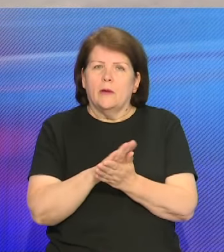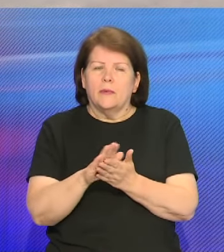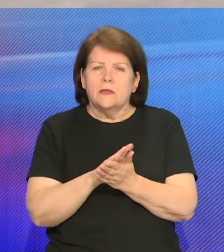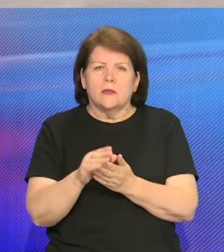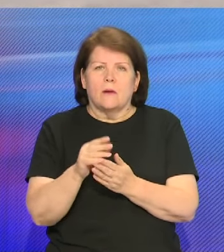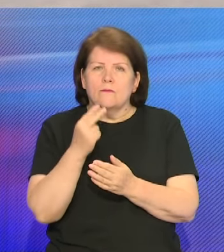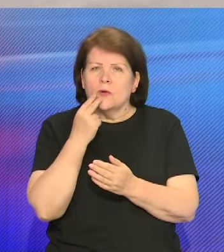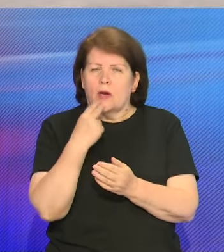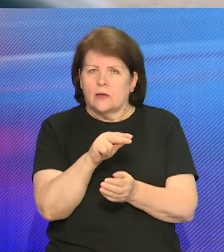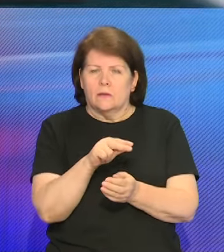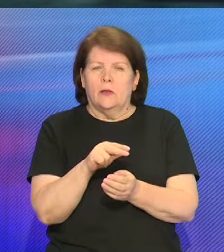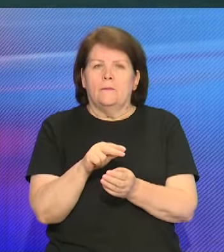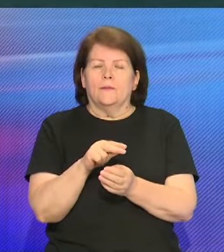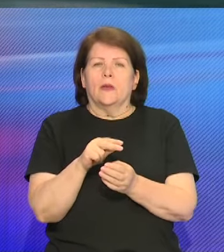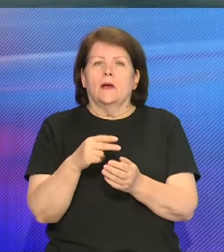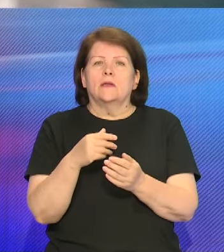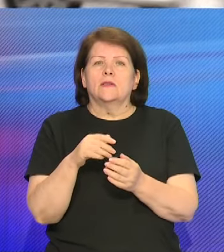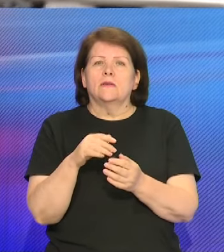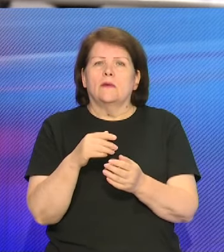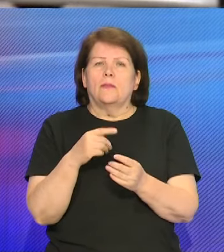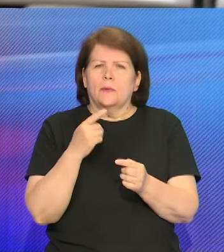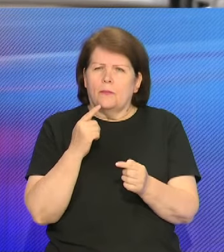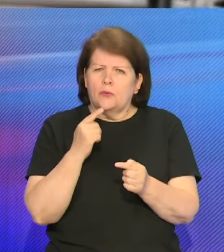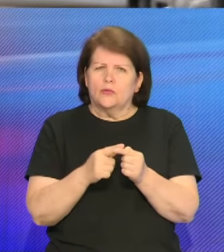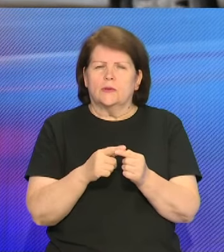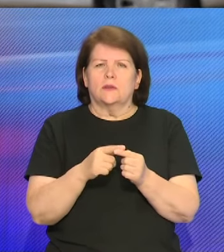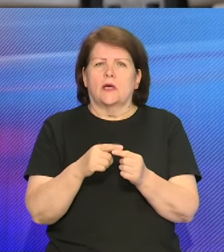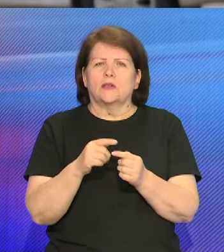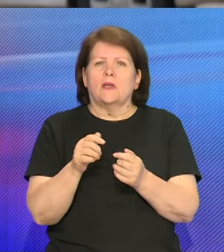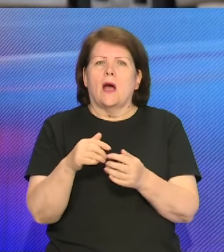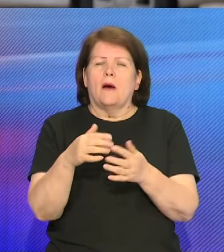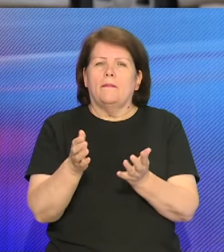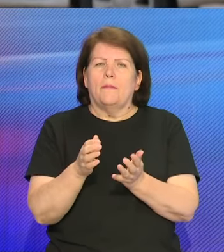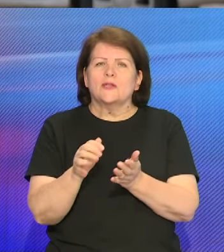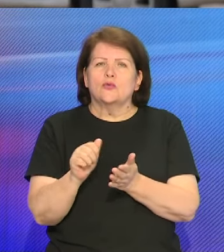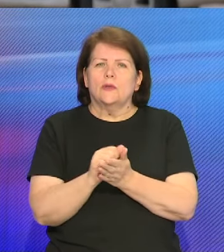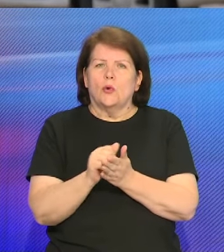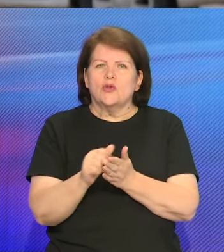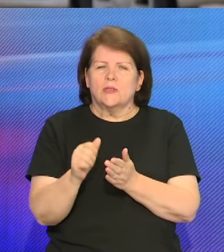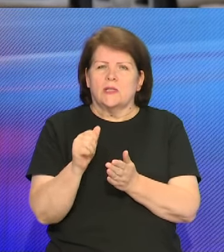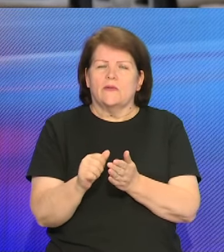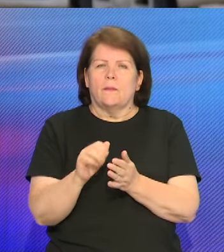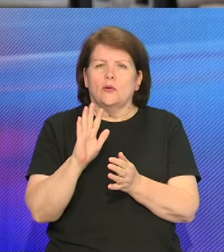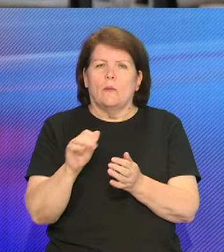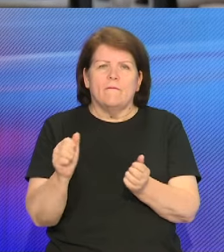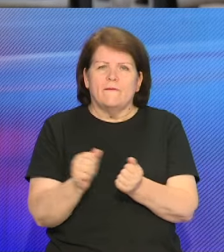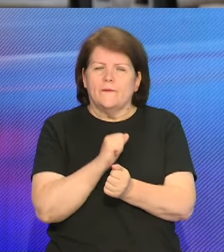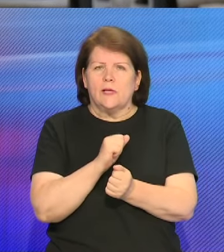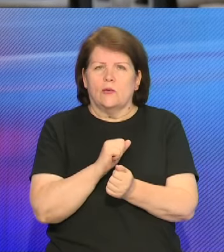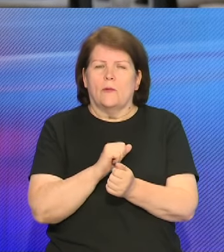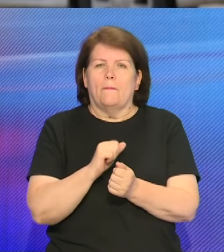дыни. Вот еще даже смоченным под хорошей водой вымыть и вытереть насухо разным полотенцем